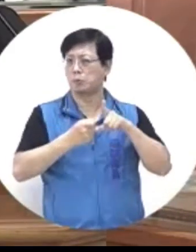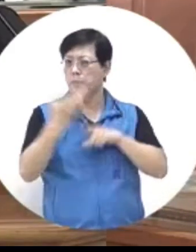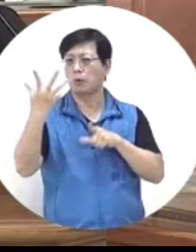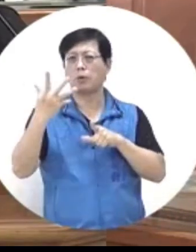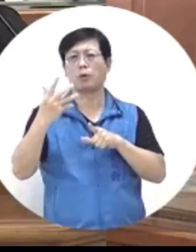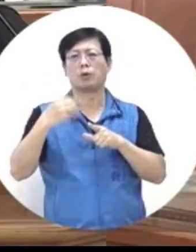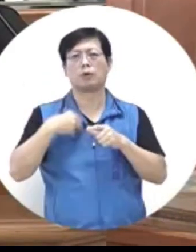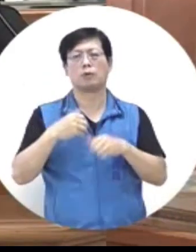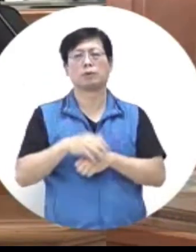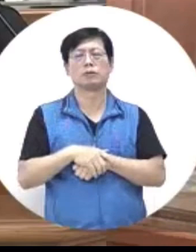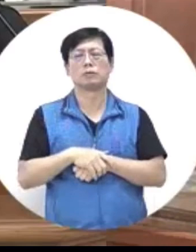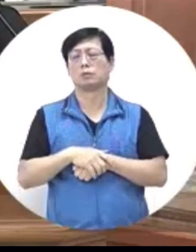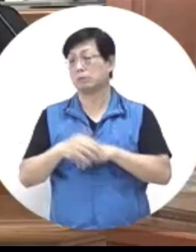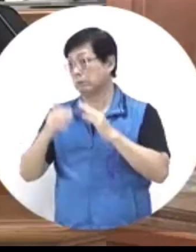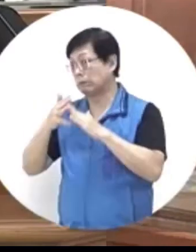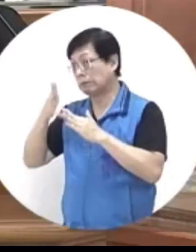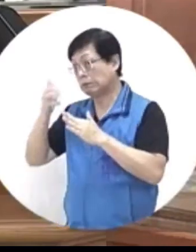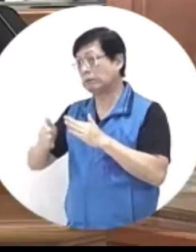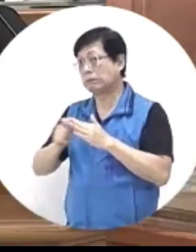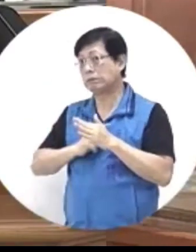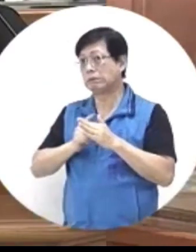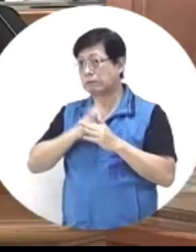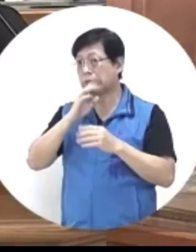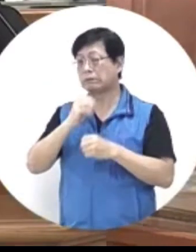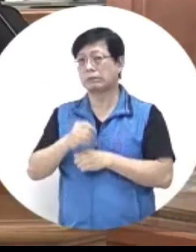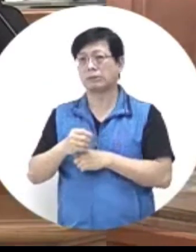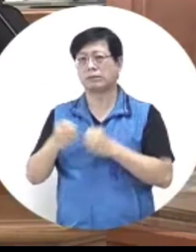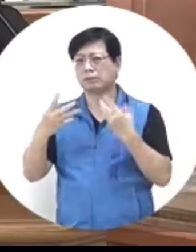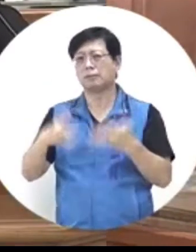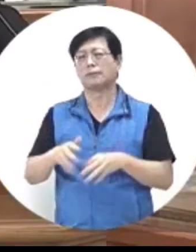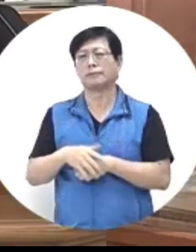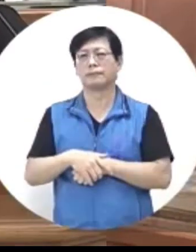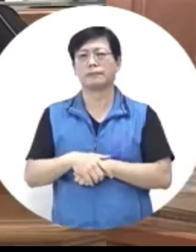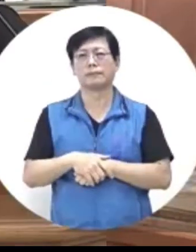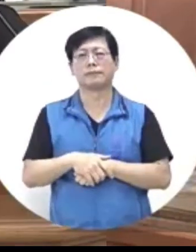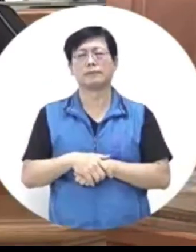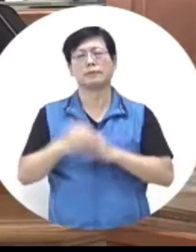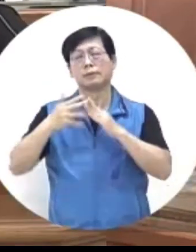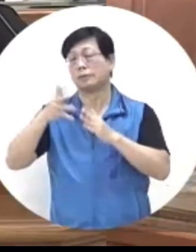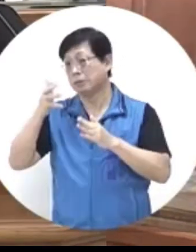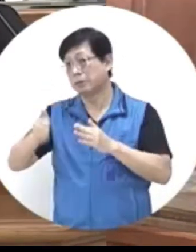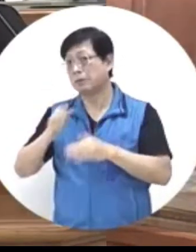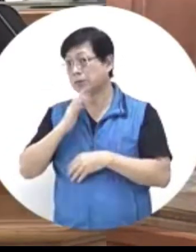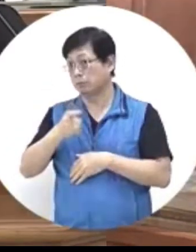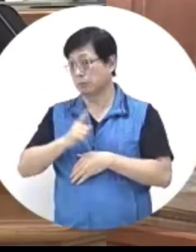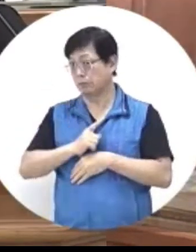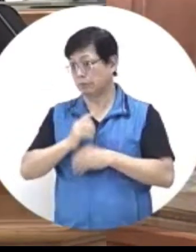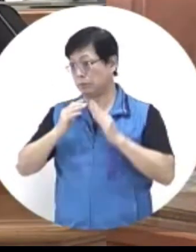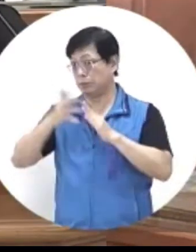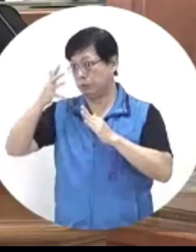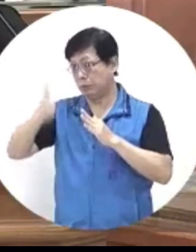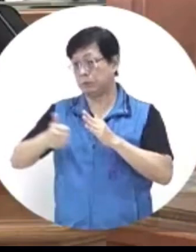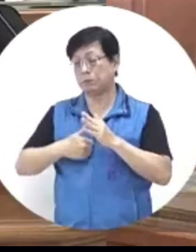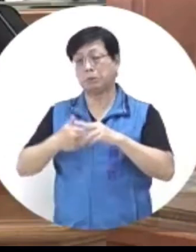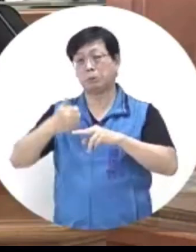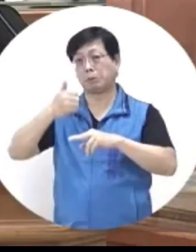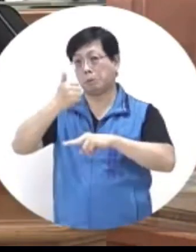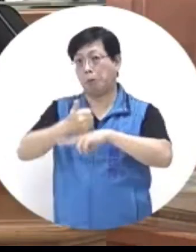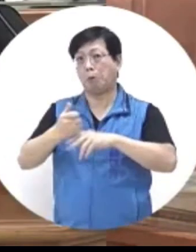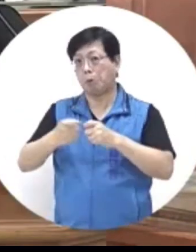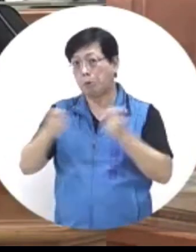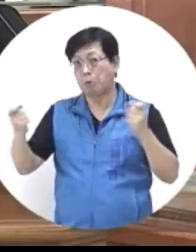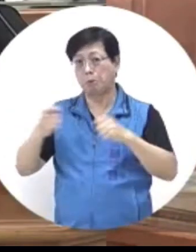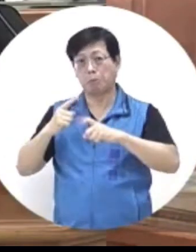是不是市长 都已经给中央跟议会来做一个说明了， 是不是因为市长做久了然后个性会